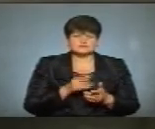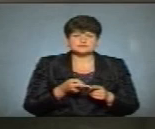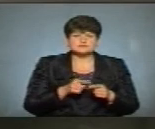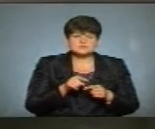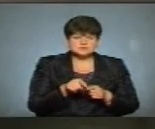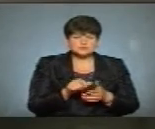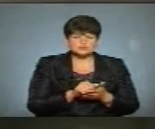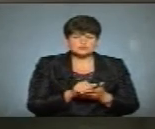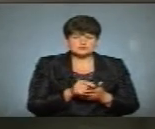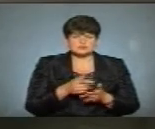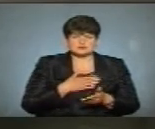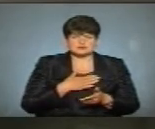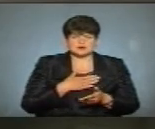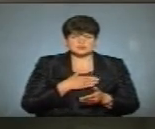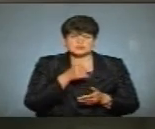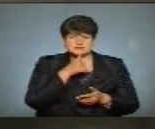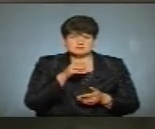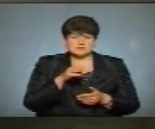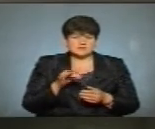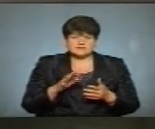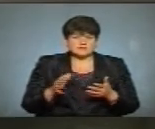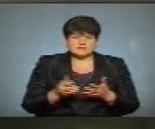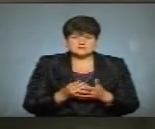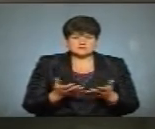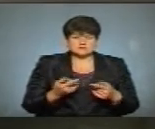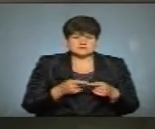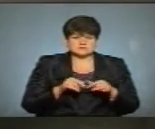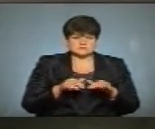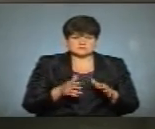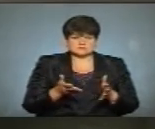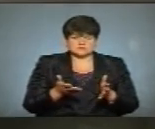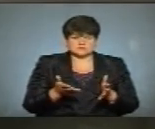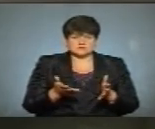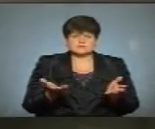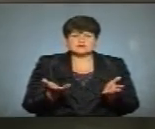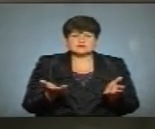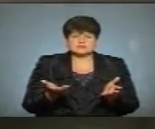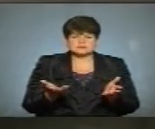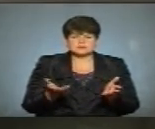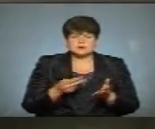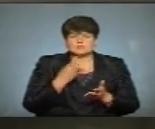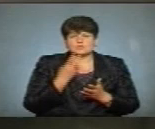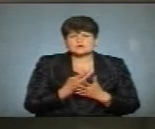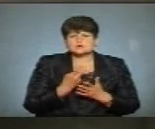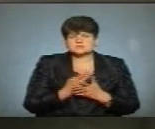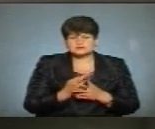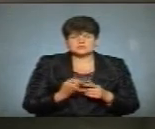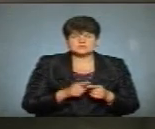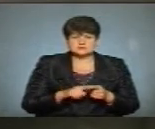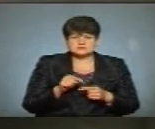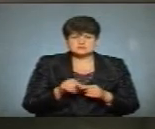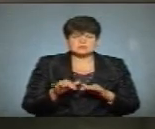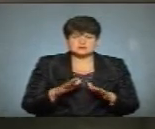документації наші експерти не знайшли оцих заходів, які би показали, що ця діяльність